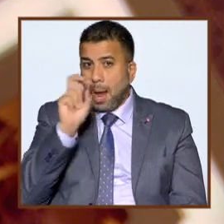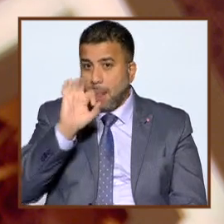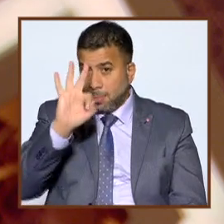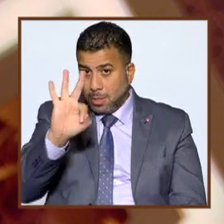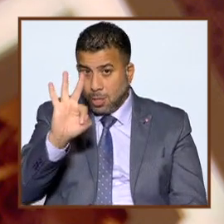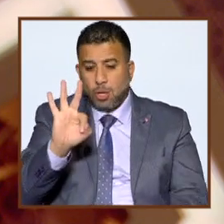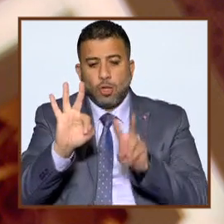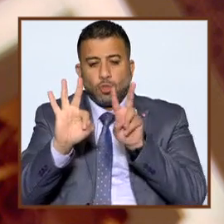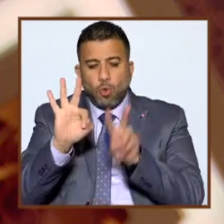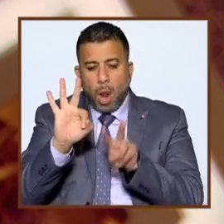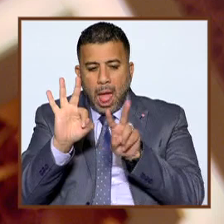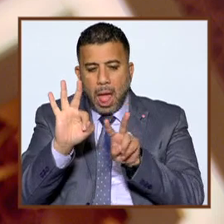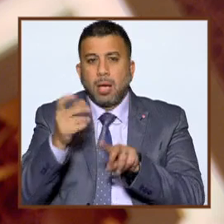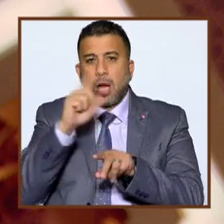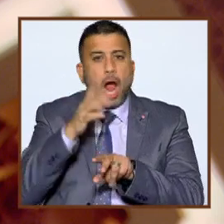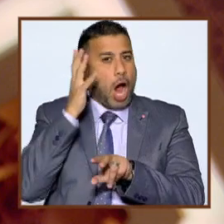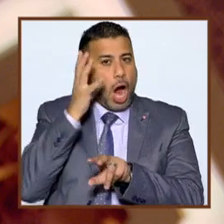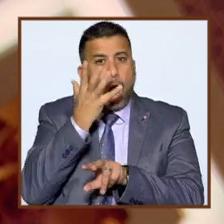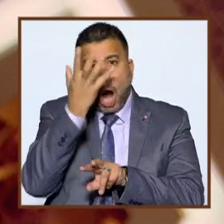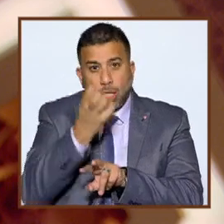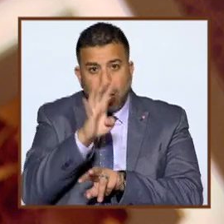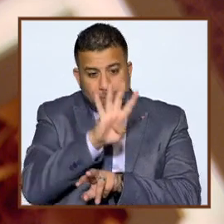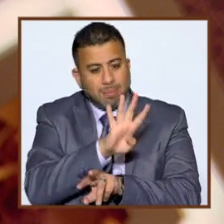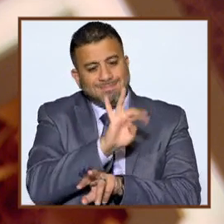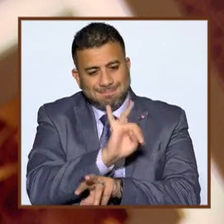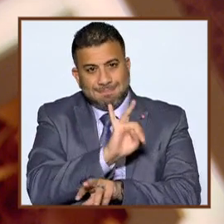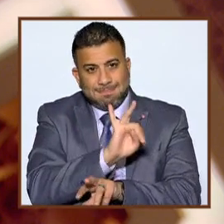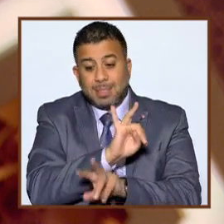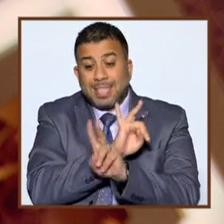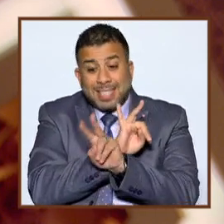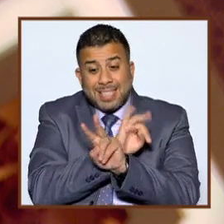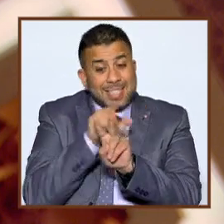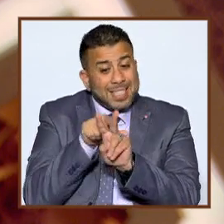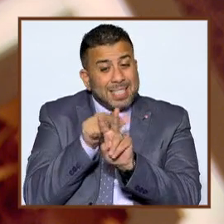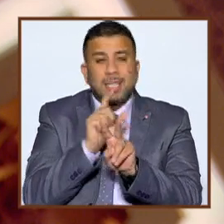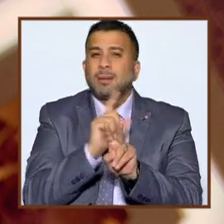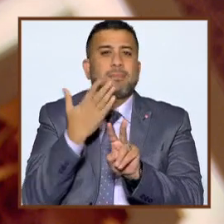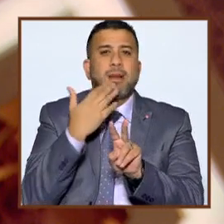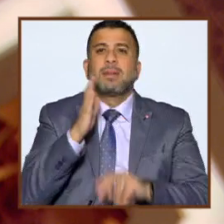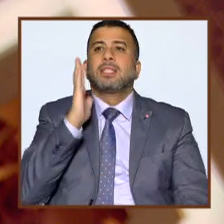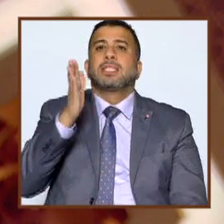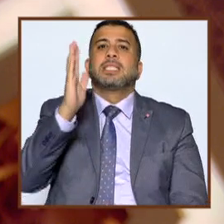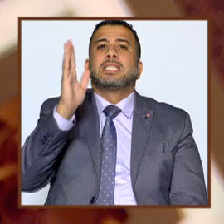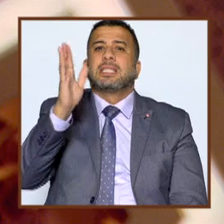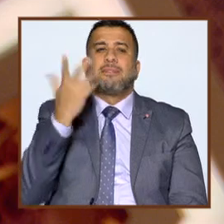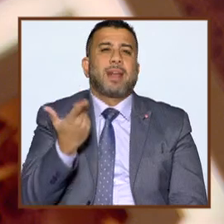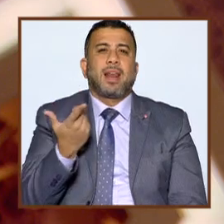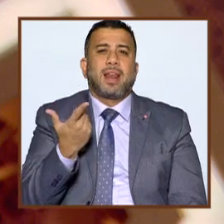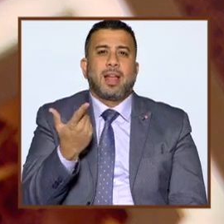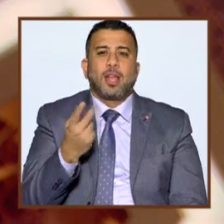قمت وصليت العشاء، فأختي الفاضلة الرباعية تقصر إلى ركعتين، ما الفائدة إذا أنت